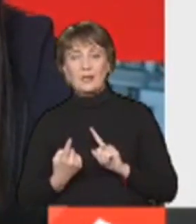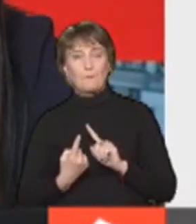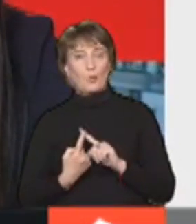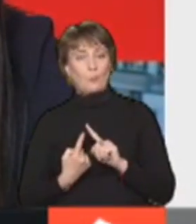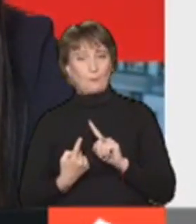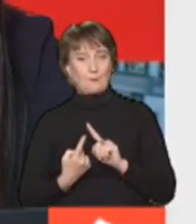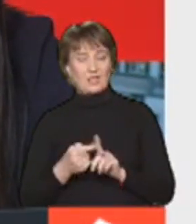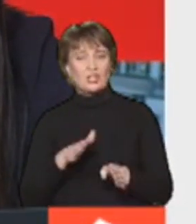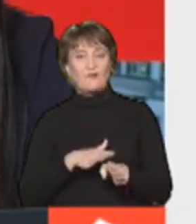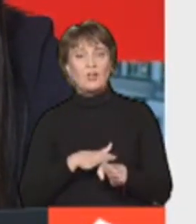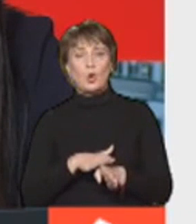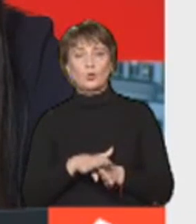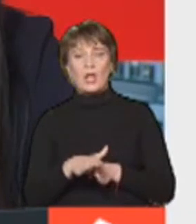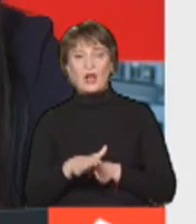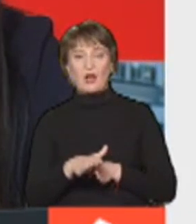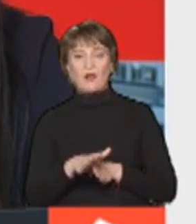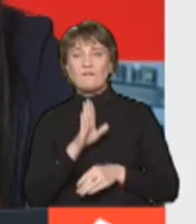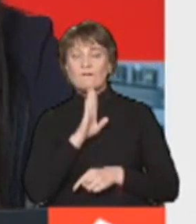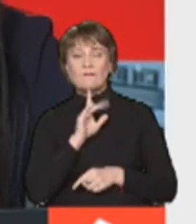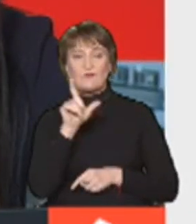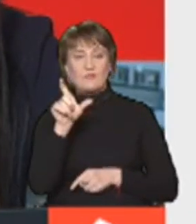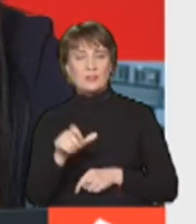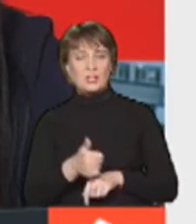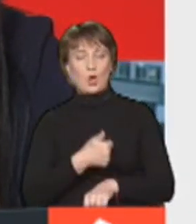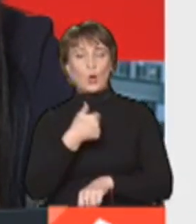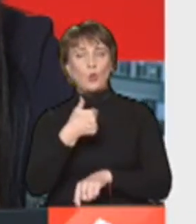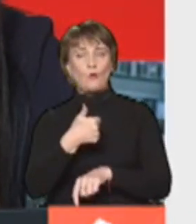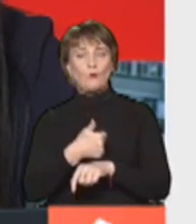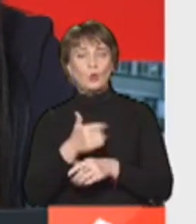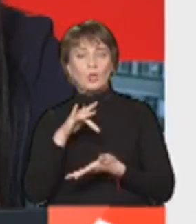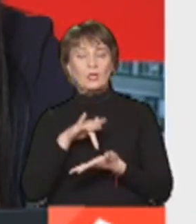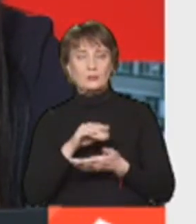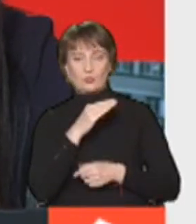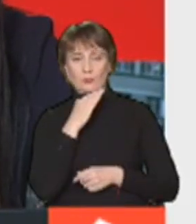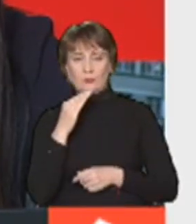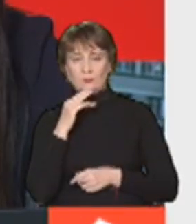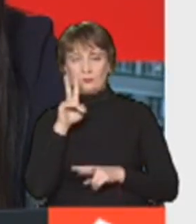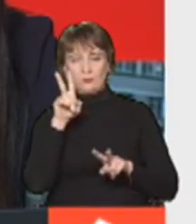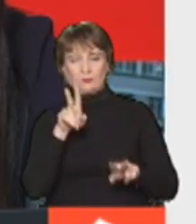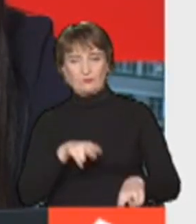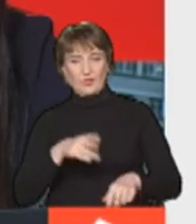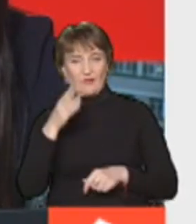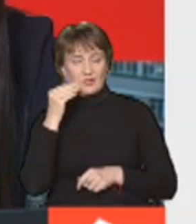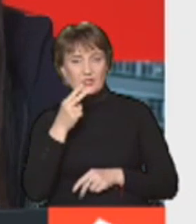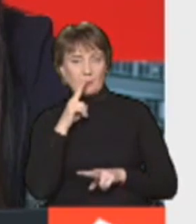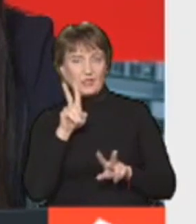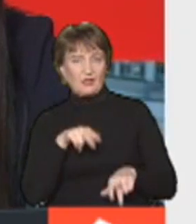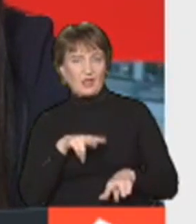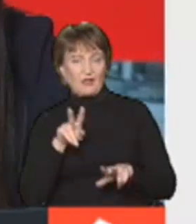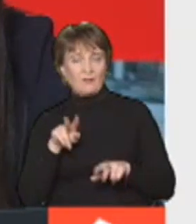це виконавця головної ролі. Більшість все ж таки глядачів візуали, вони